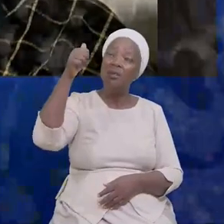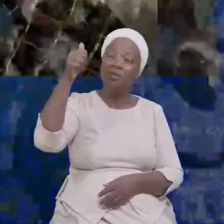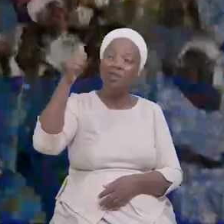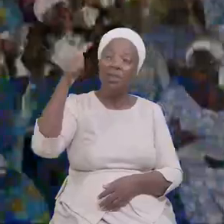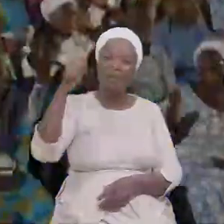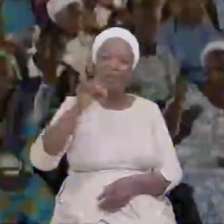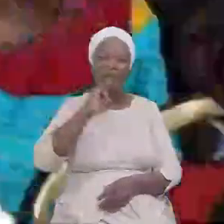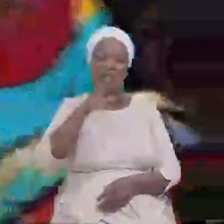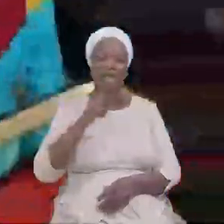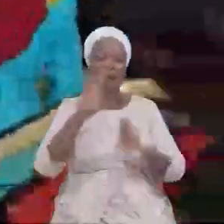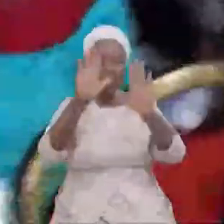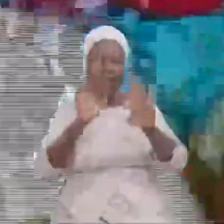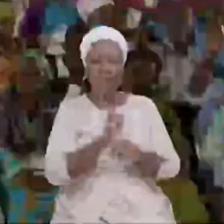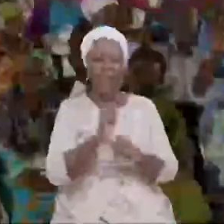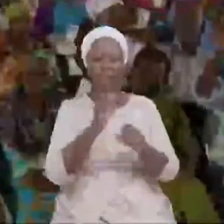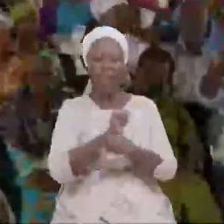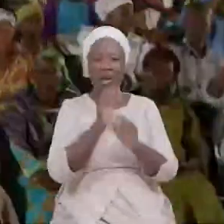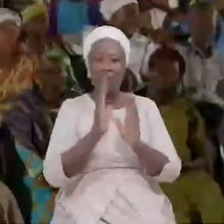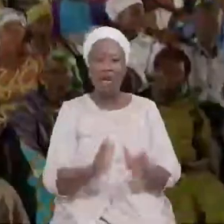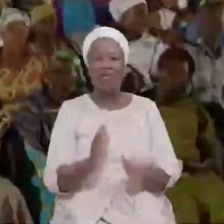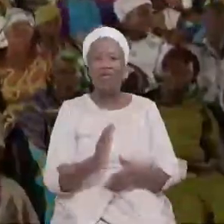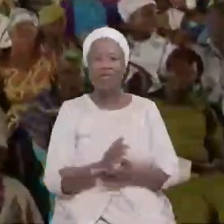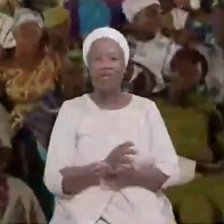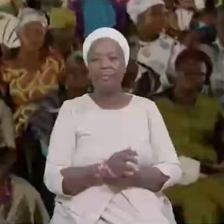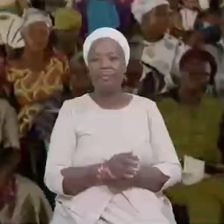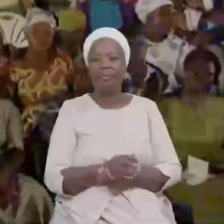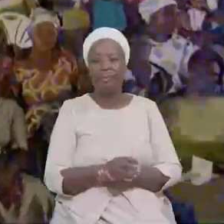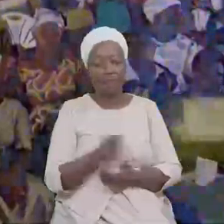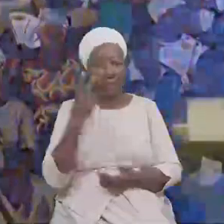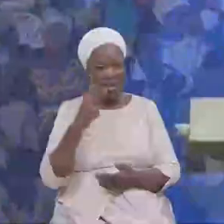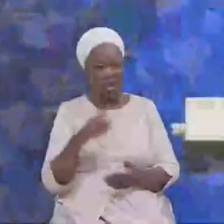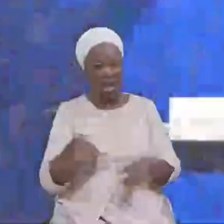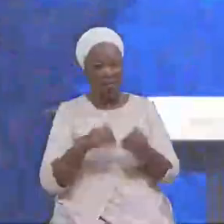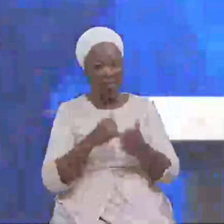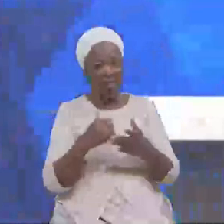Lui est celui qui accomplit les miracles. Voyez comment il a fait.